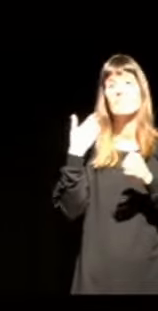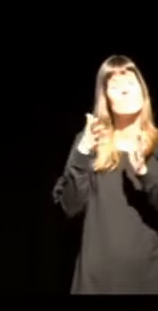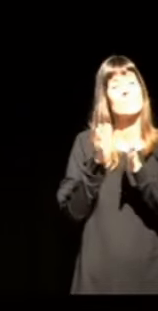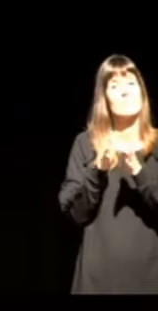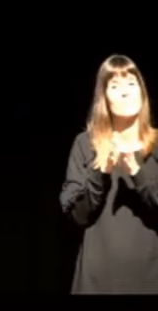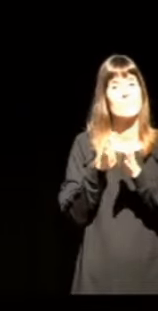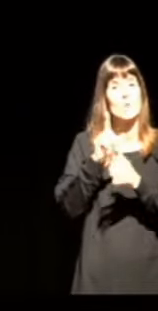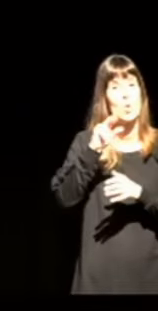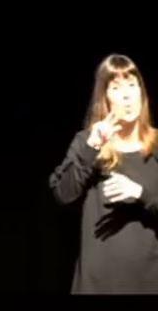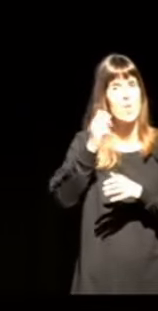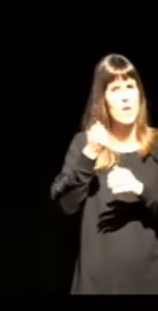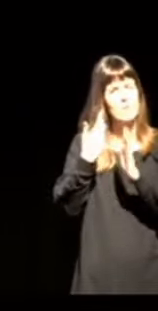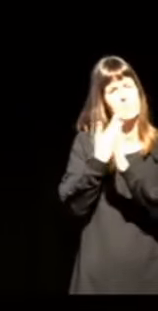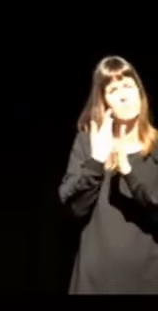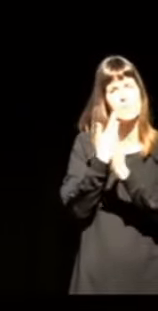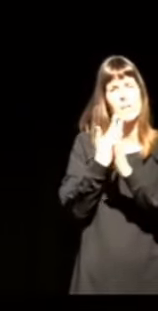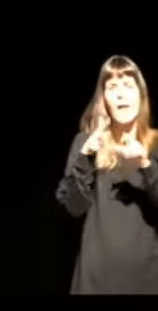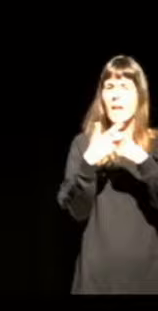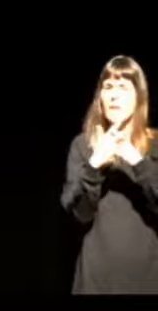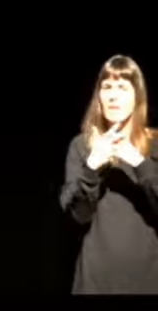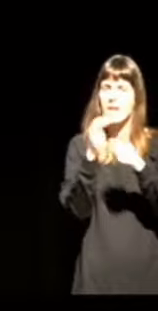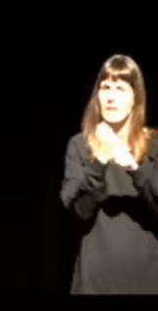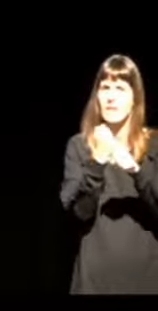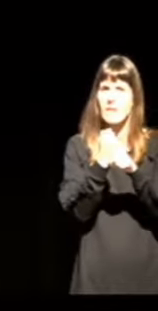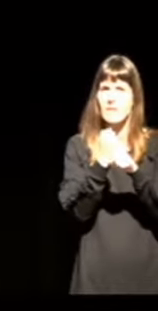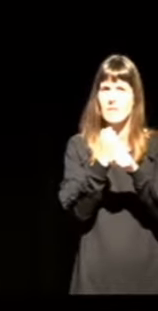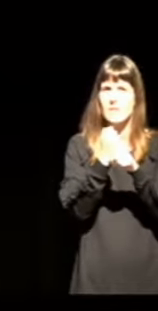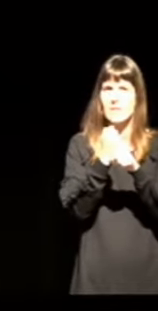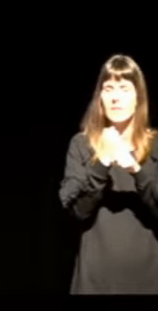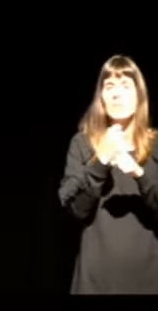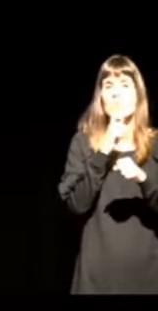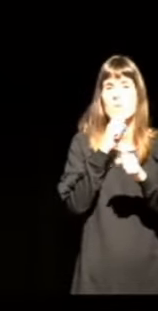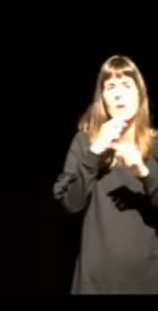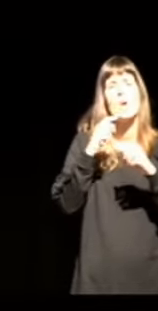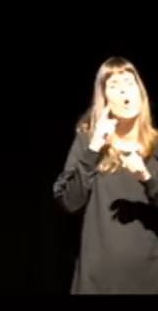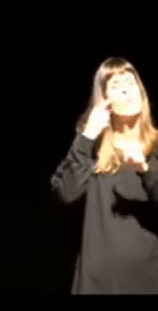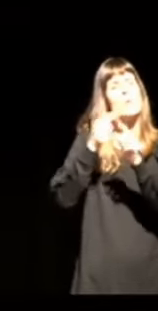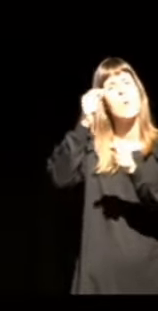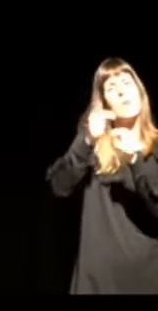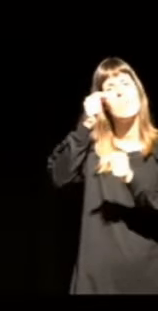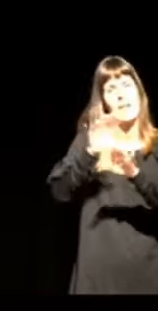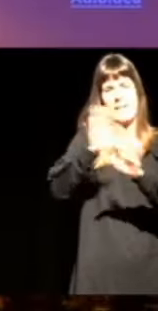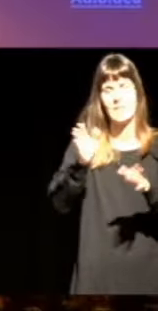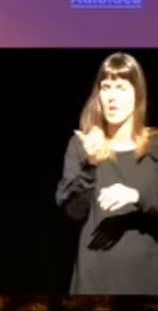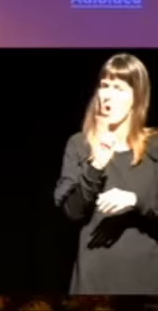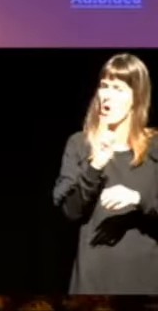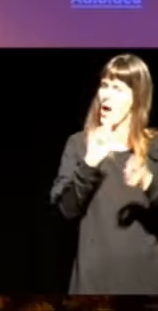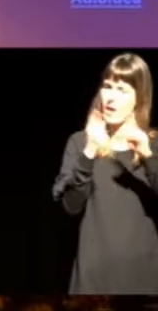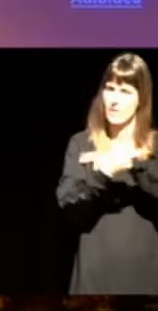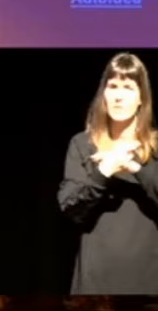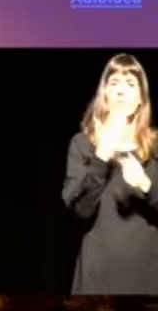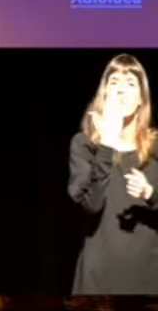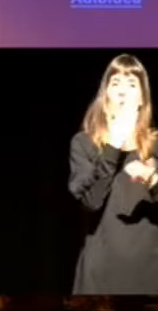nola lan tresna honen asmoa ez da inola zeren neurtzea, kontrako. Ikastetze